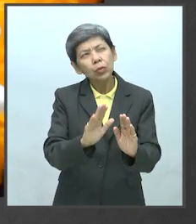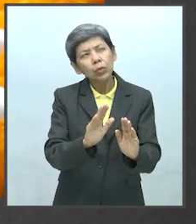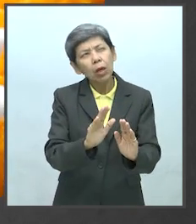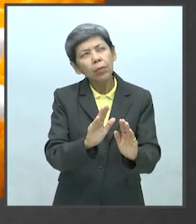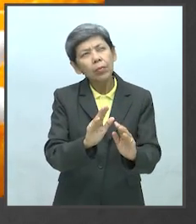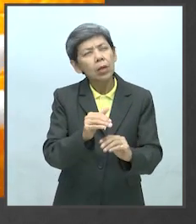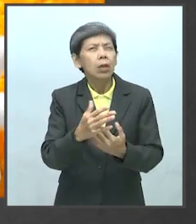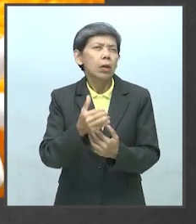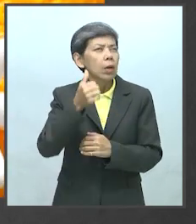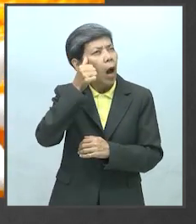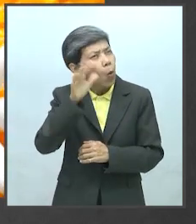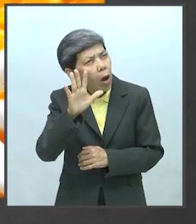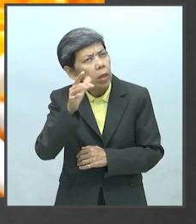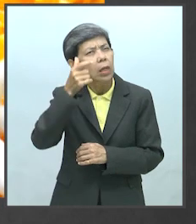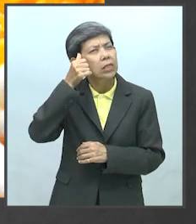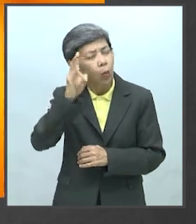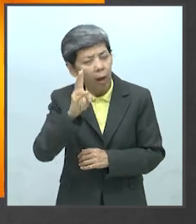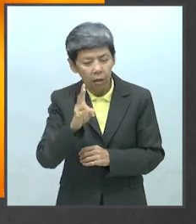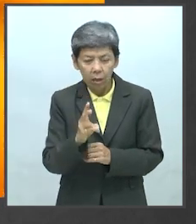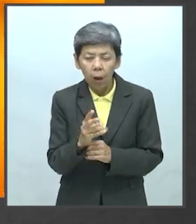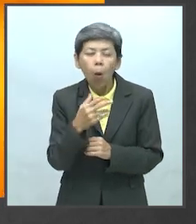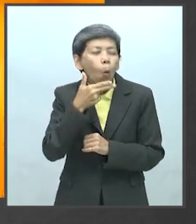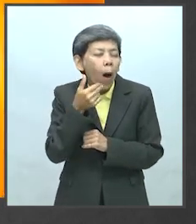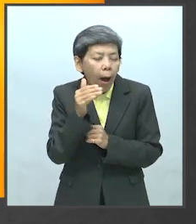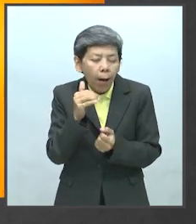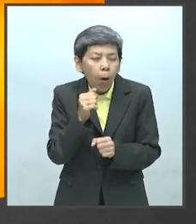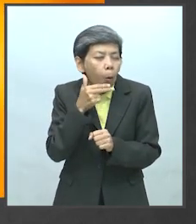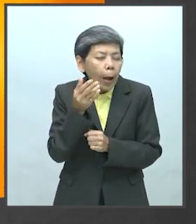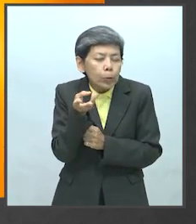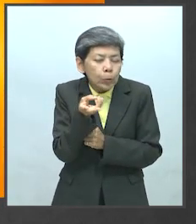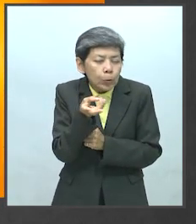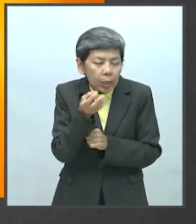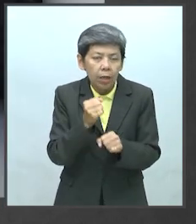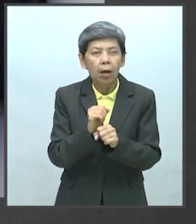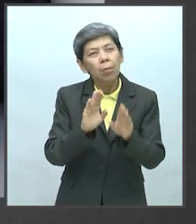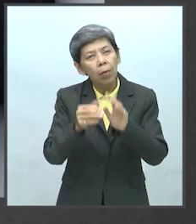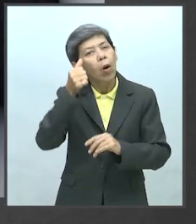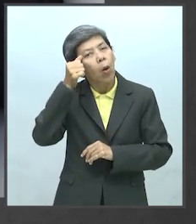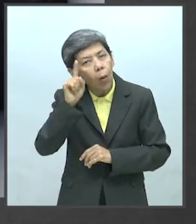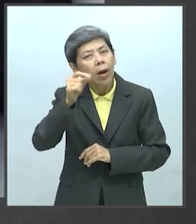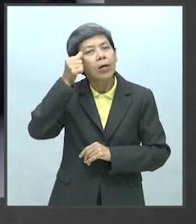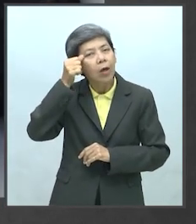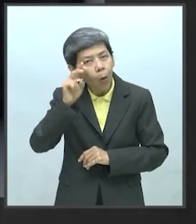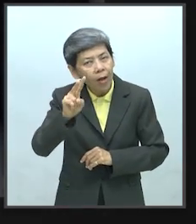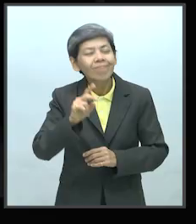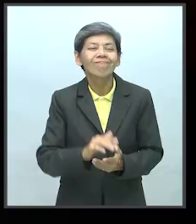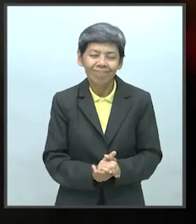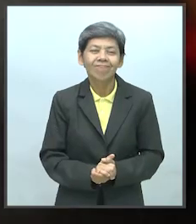ที่5-7 วันเลยพอลดลงมาลดมากๆเลยแบบคนปัจจุบันทานที่ไม่ได้หวานเลยก็อาจจะอยู่แค่วัน